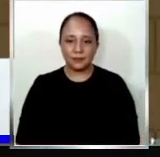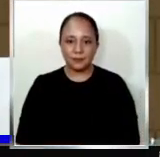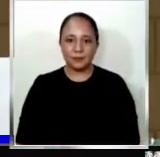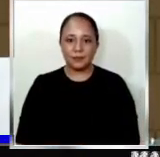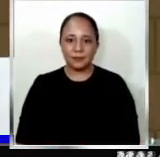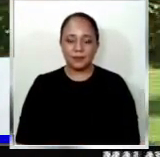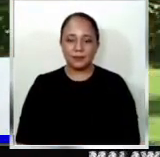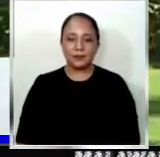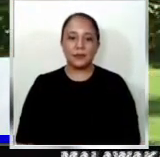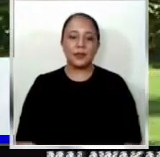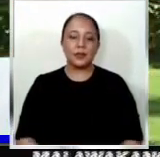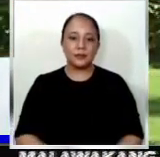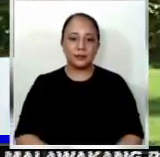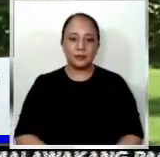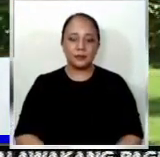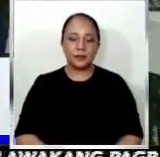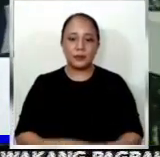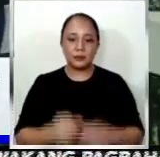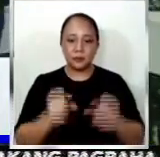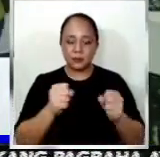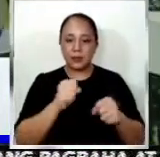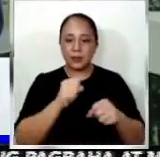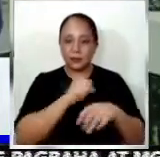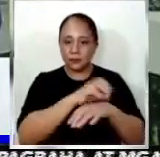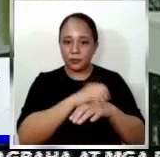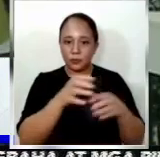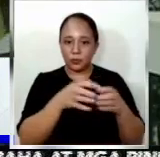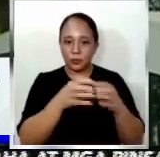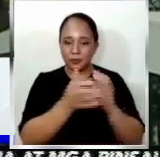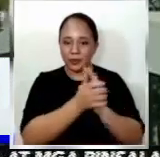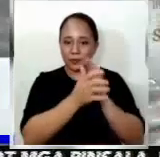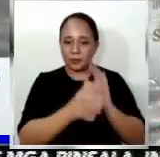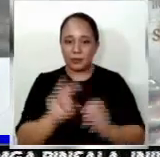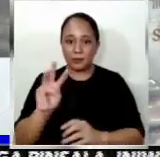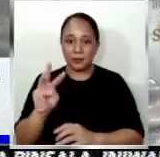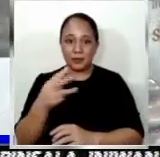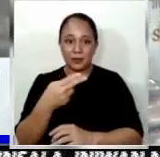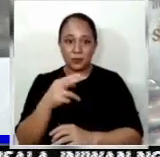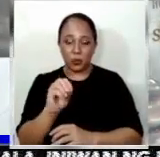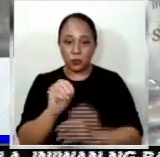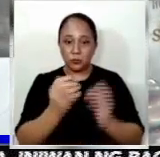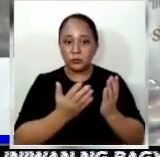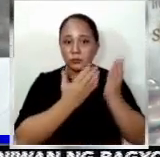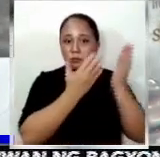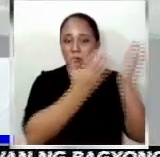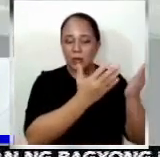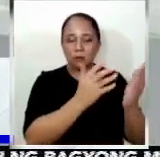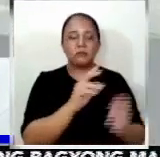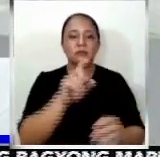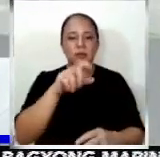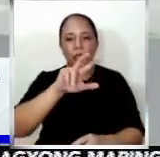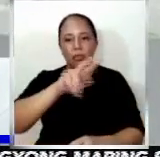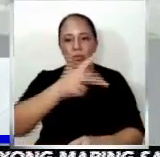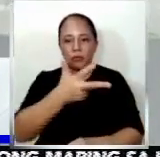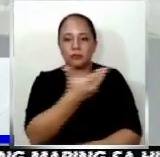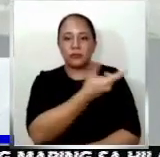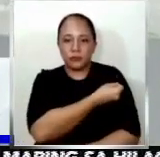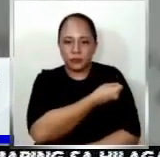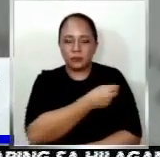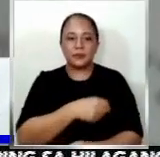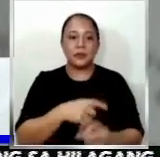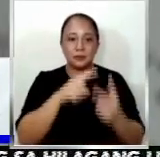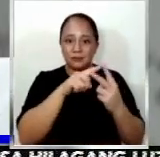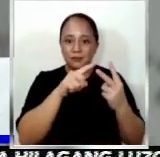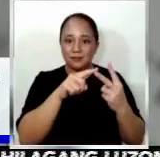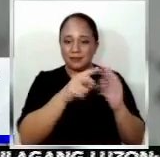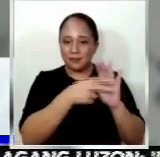Inirekomenda na ng Strategic Advisory Group of Experts ng World Health Organization ang third dose ng Sinovac at Sinopharm para sa senior